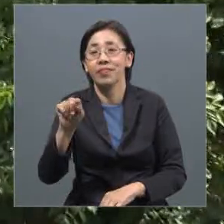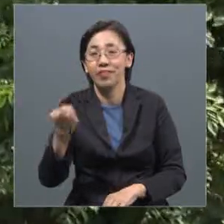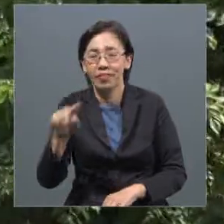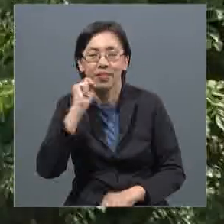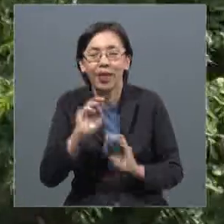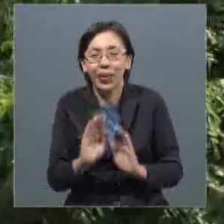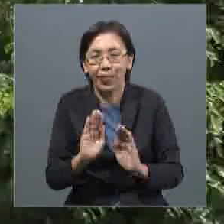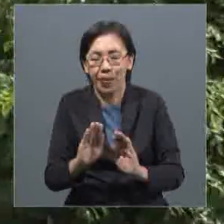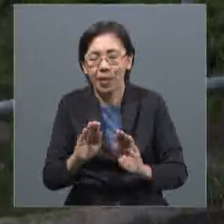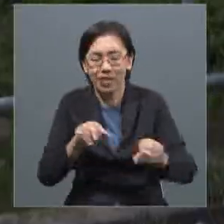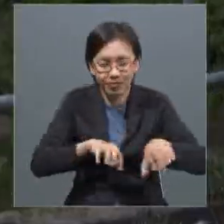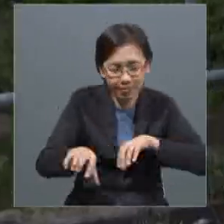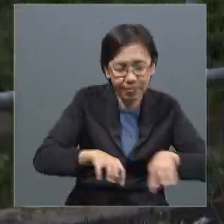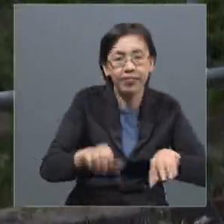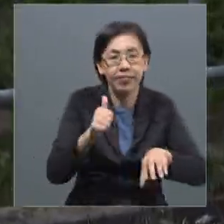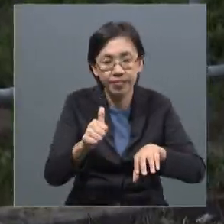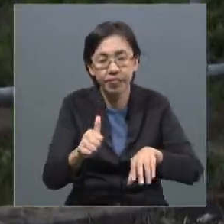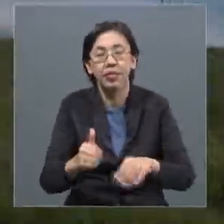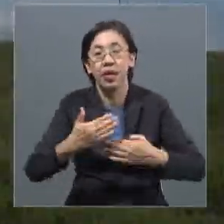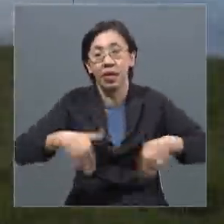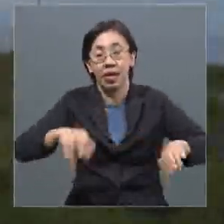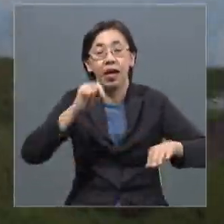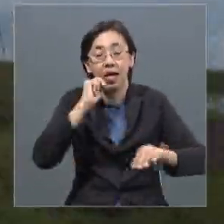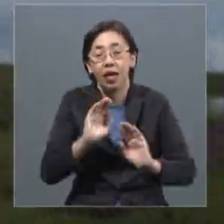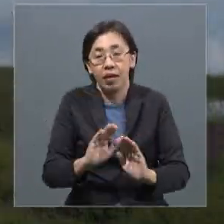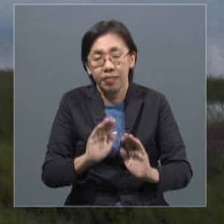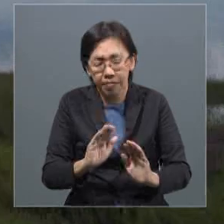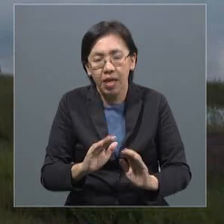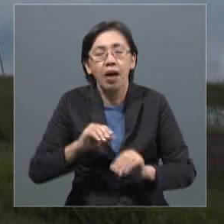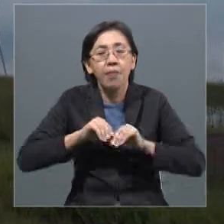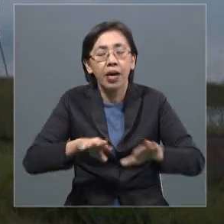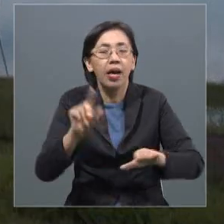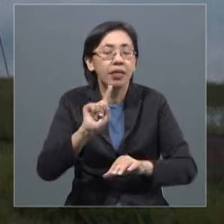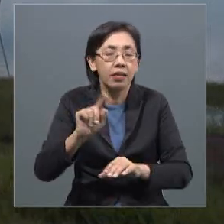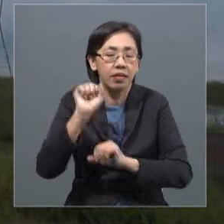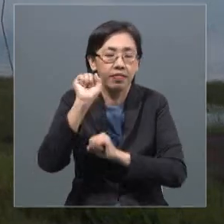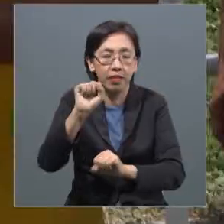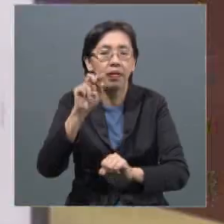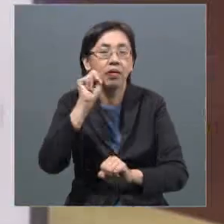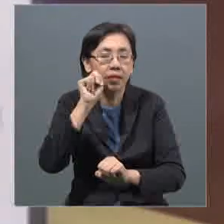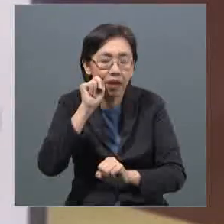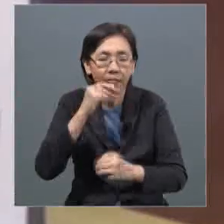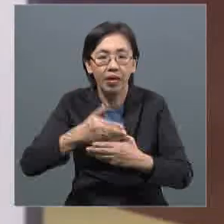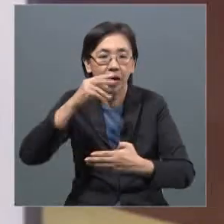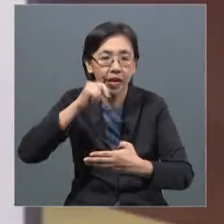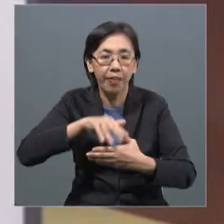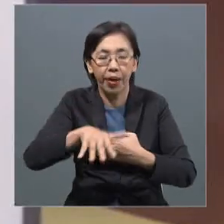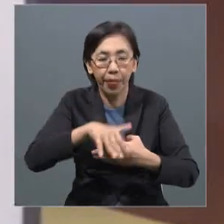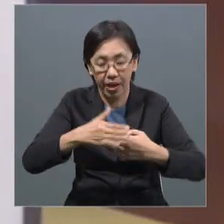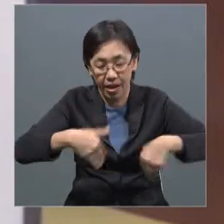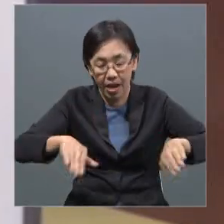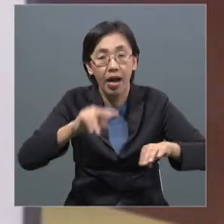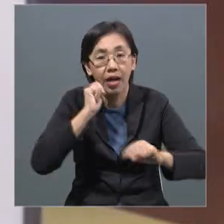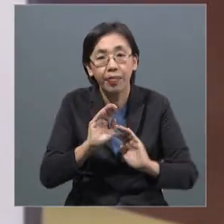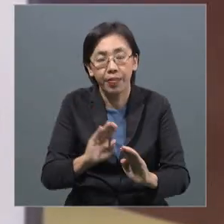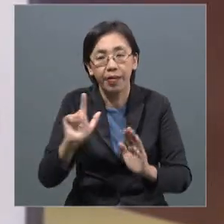ในเกณฑ์ที่ควบคุมได้โครงการส่งน้ำและบำรุงรักษาลำปาออกประกาศเรื่องสถานการณ์น้ำและการระบายน้ำของอ่างเก็บน้ำลำปา